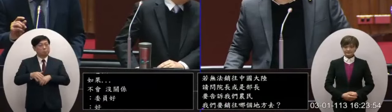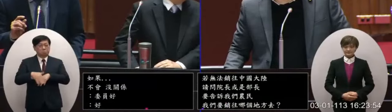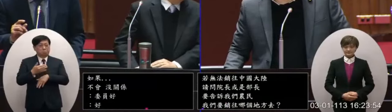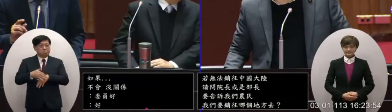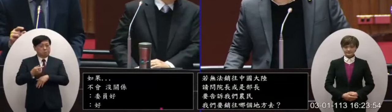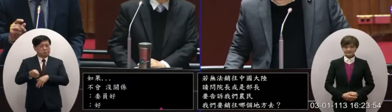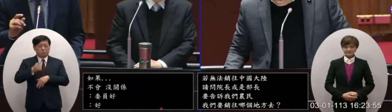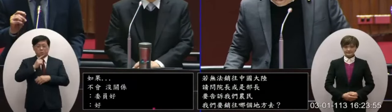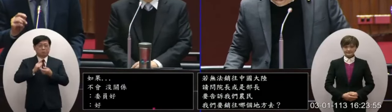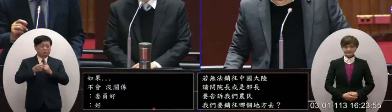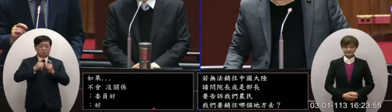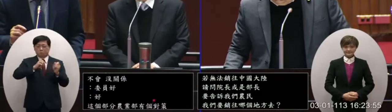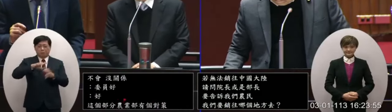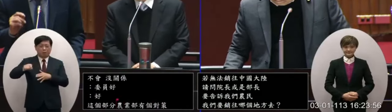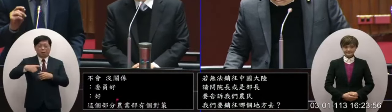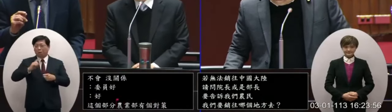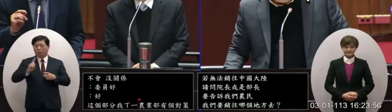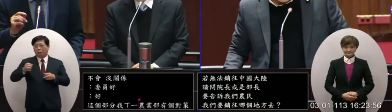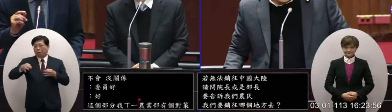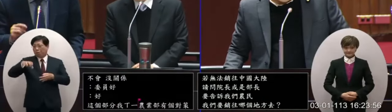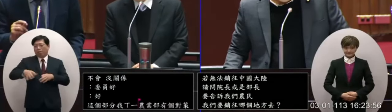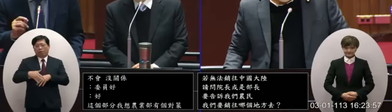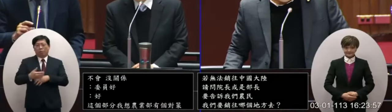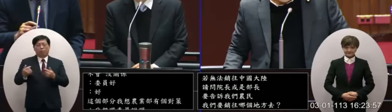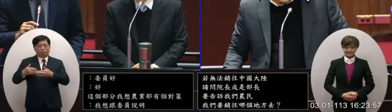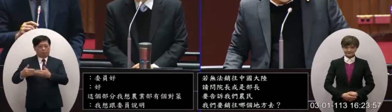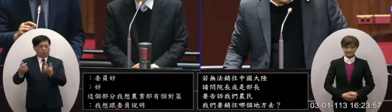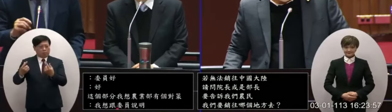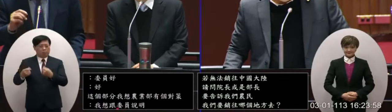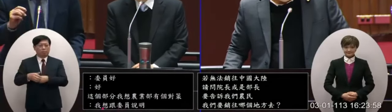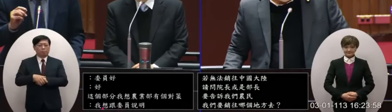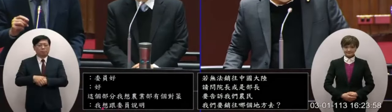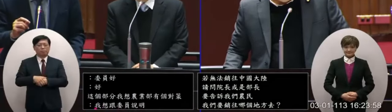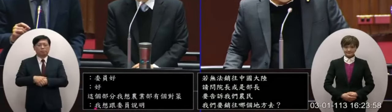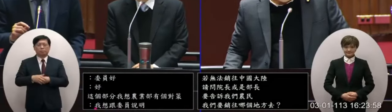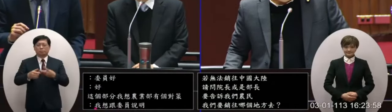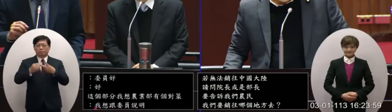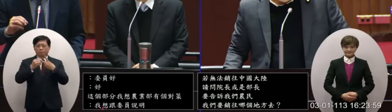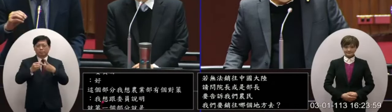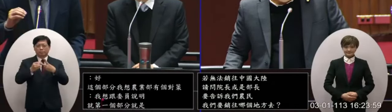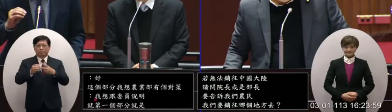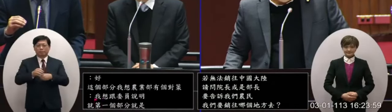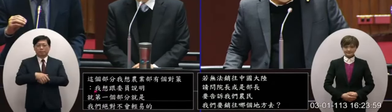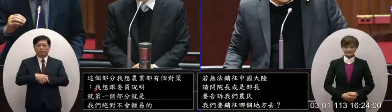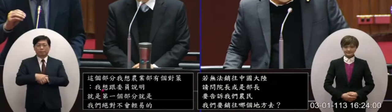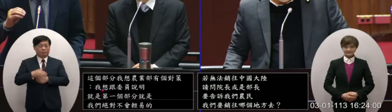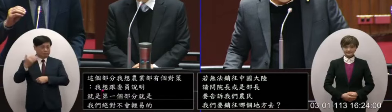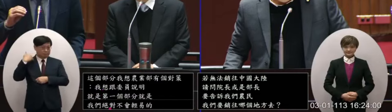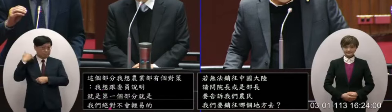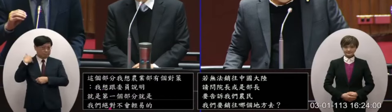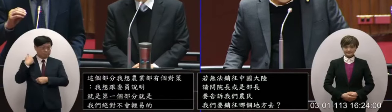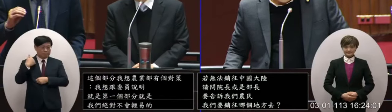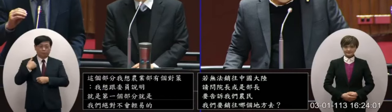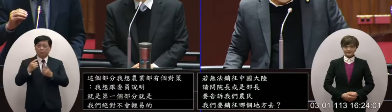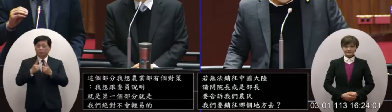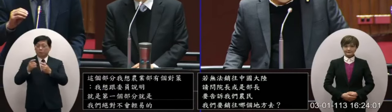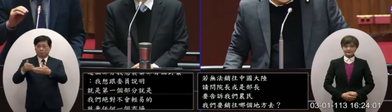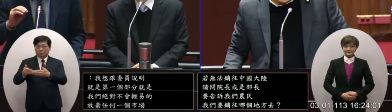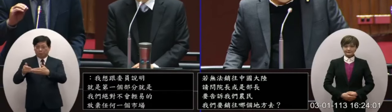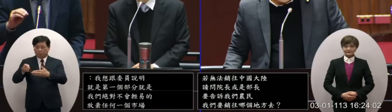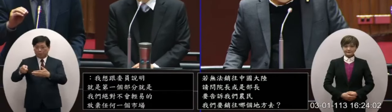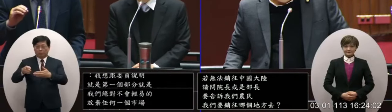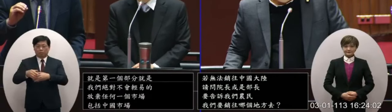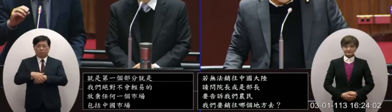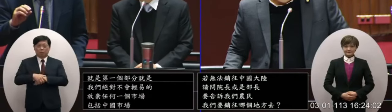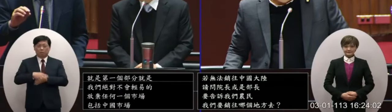会轻易的放弃任何一个市场，包括中国市场。那第二个部分就是过往我们对于中国大